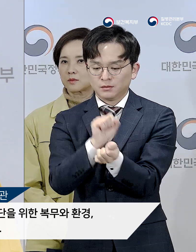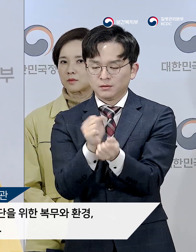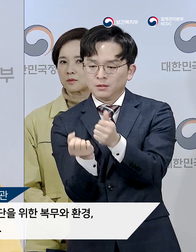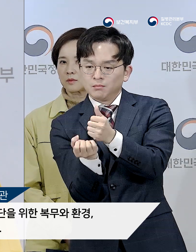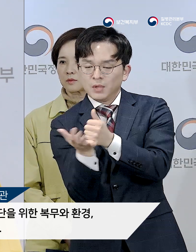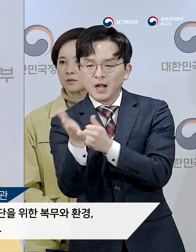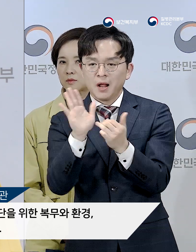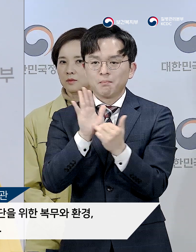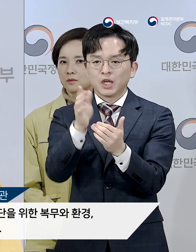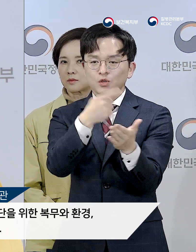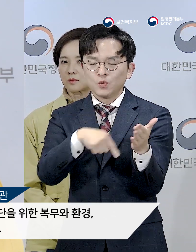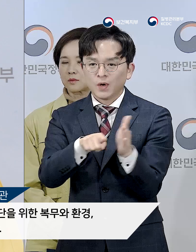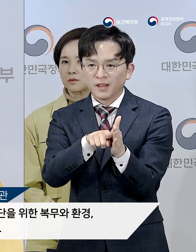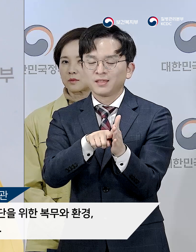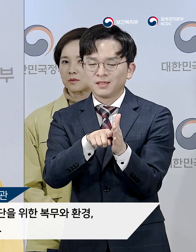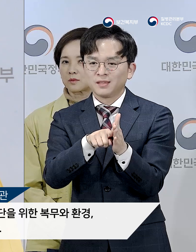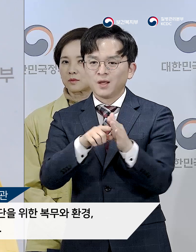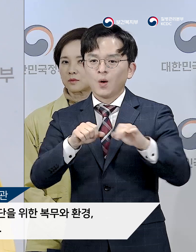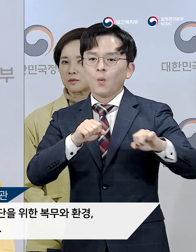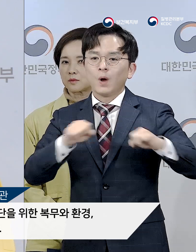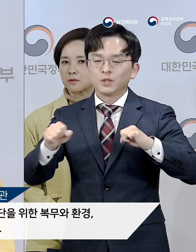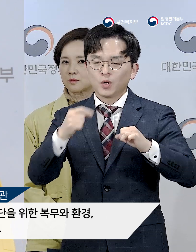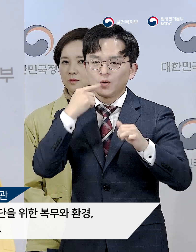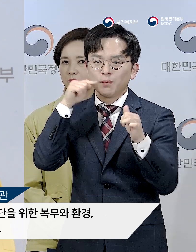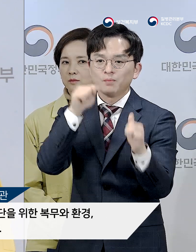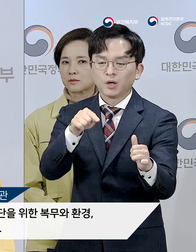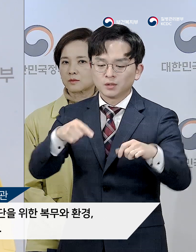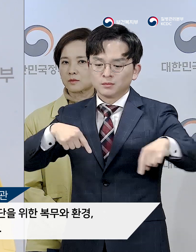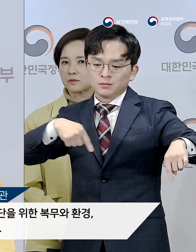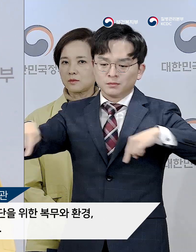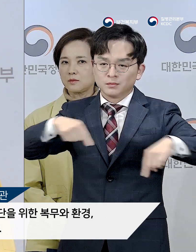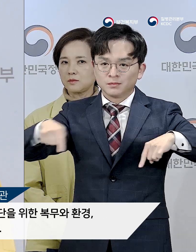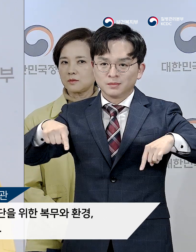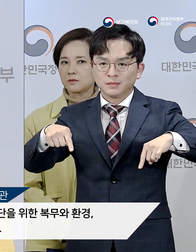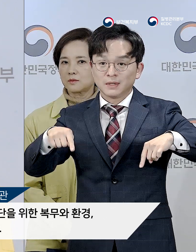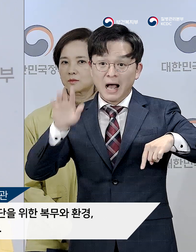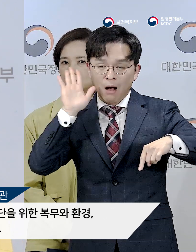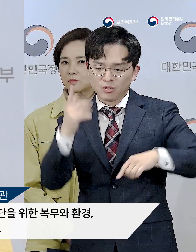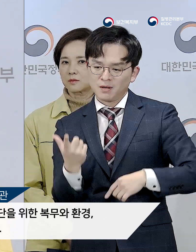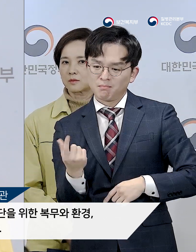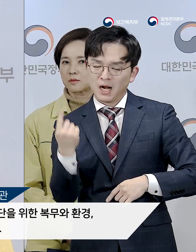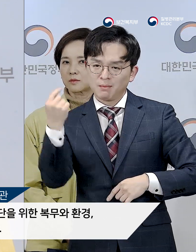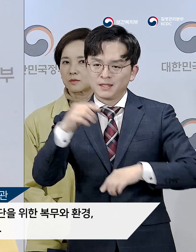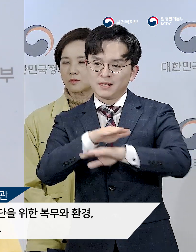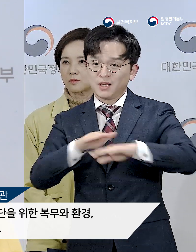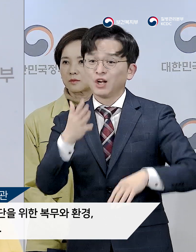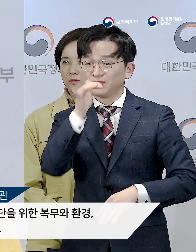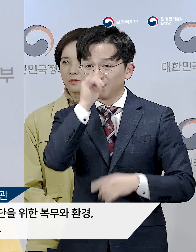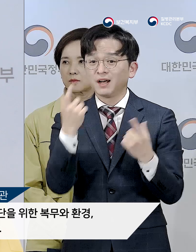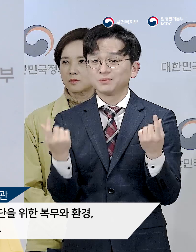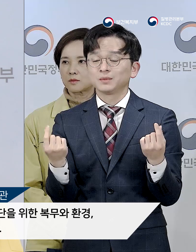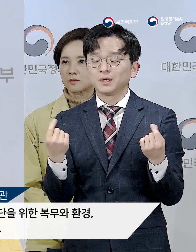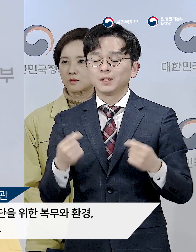위한 복무와 환경, 활동 등의 조정을 보다 신속하게 추진할 것입니다.